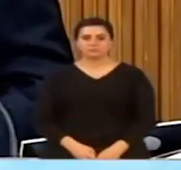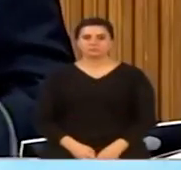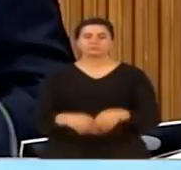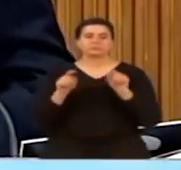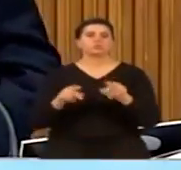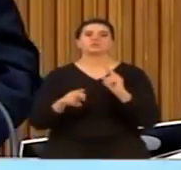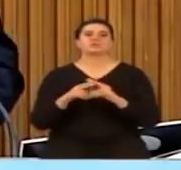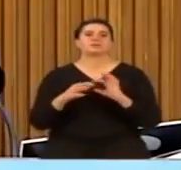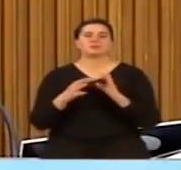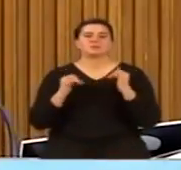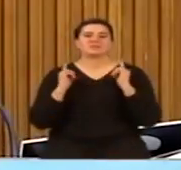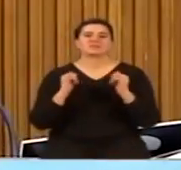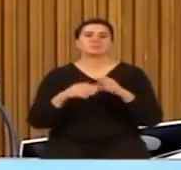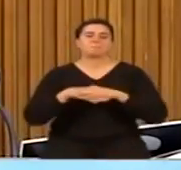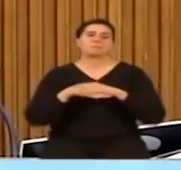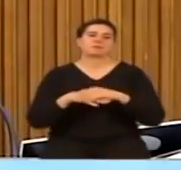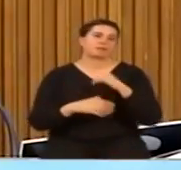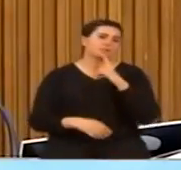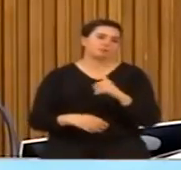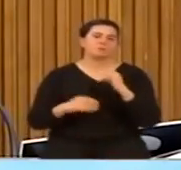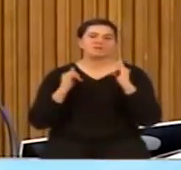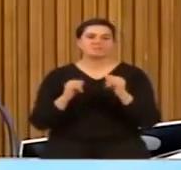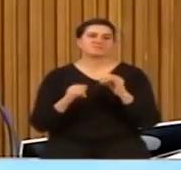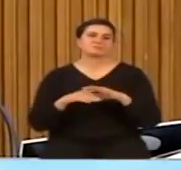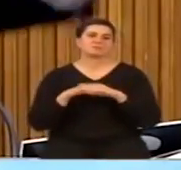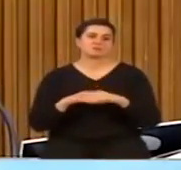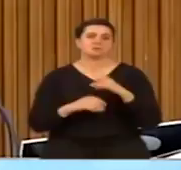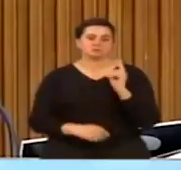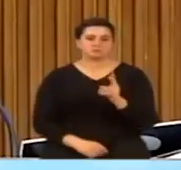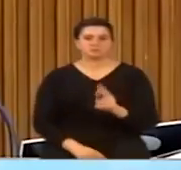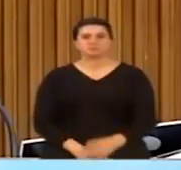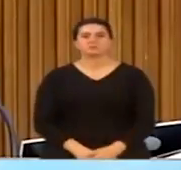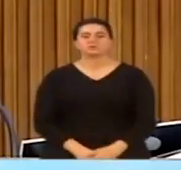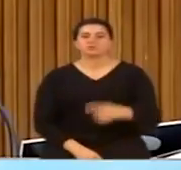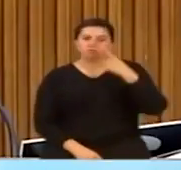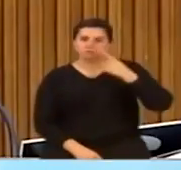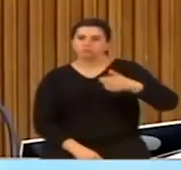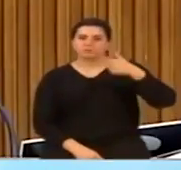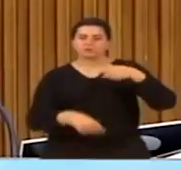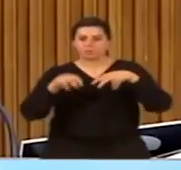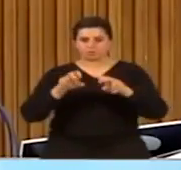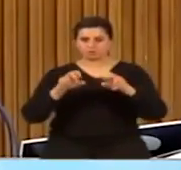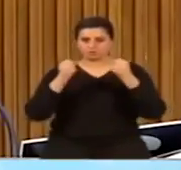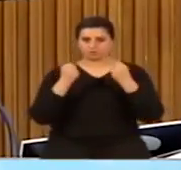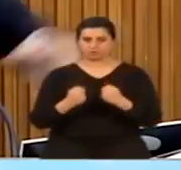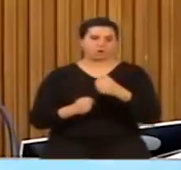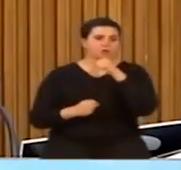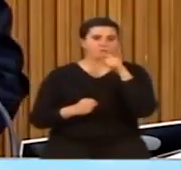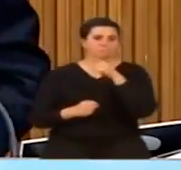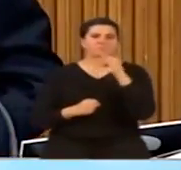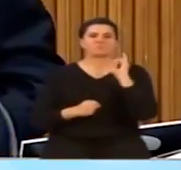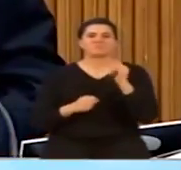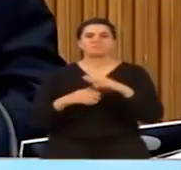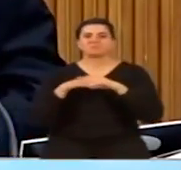Bunun adı kirli pazarlıktır. Kirli pazarlık. Cumhurbaşkanlığı makamını işgal eden adam